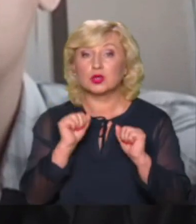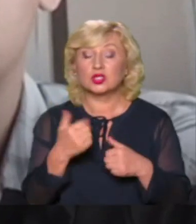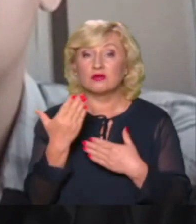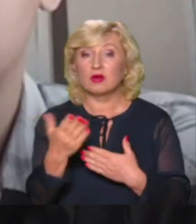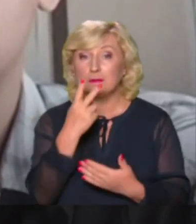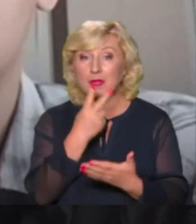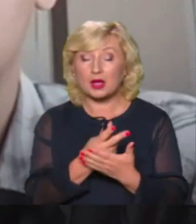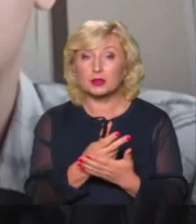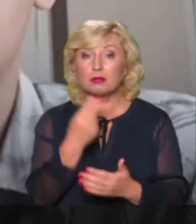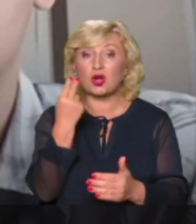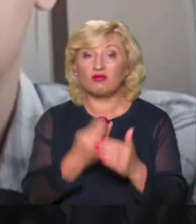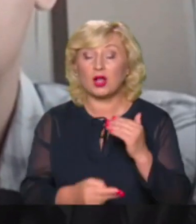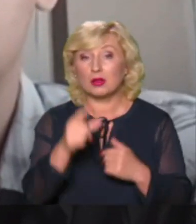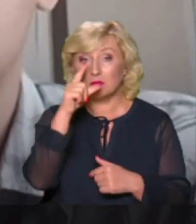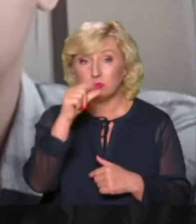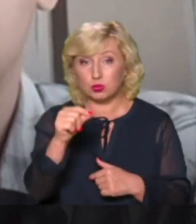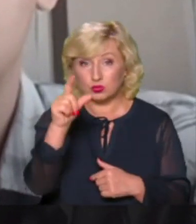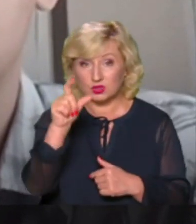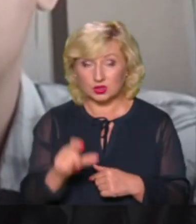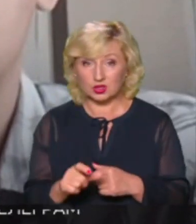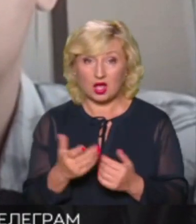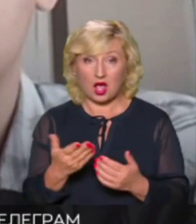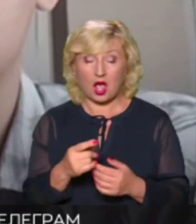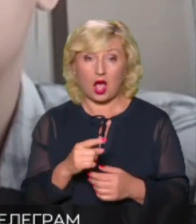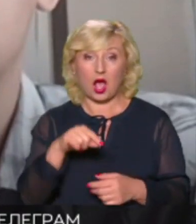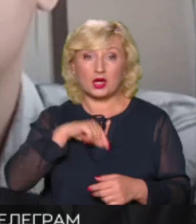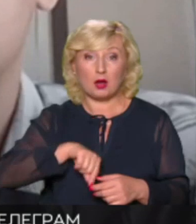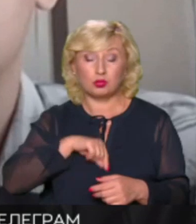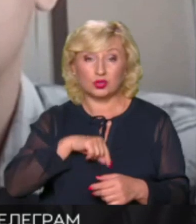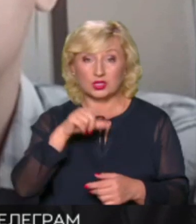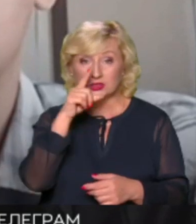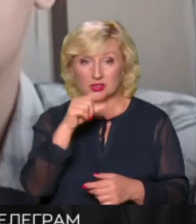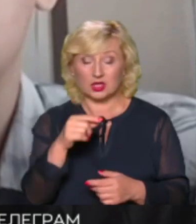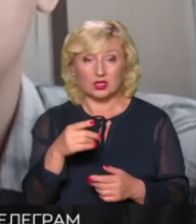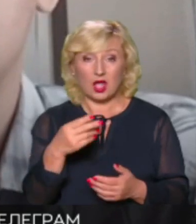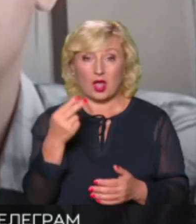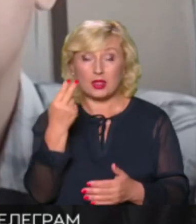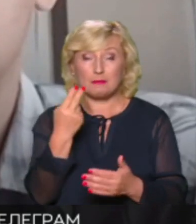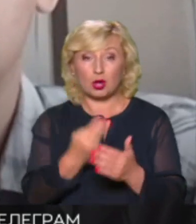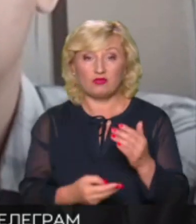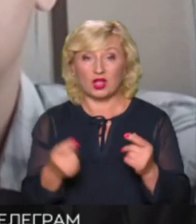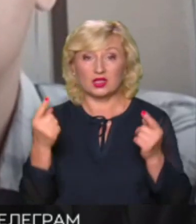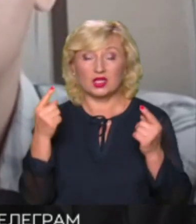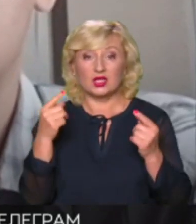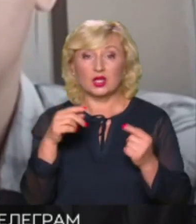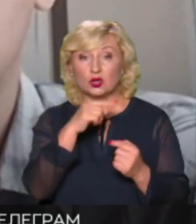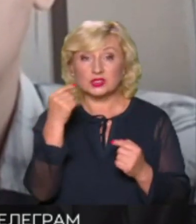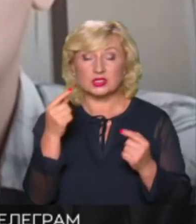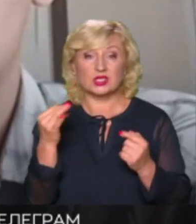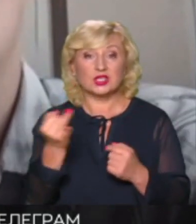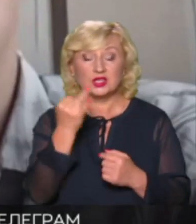увазі саме провал Путіна, але він саме репутаційний провал, а не провал Росії і її інтересів в Африці.